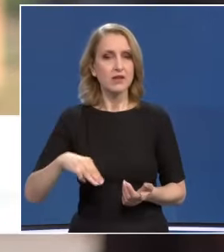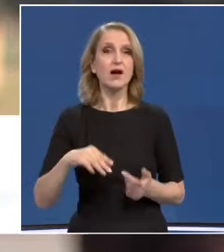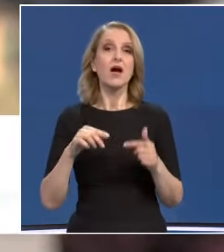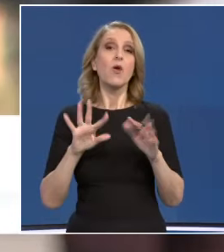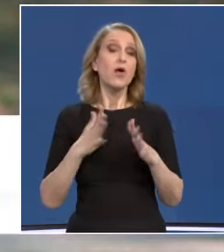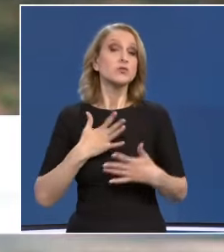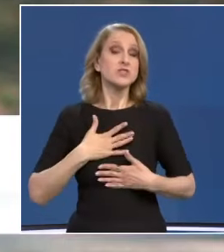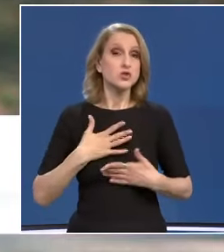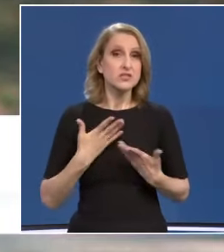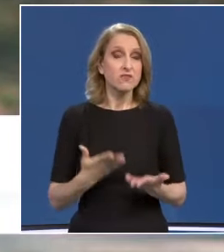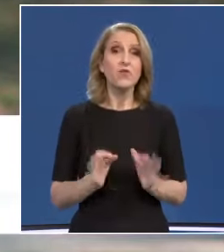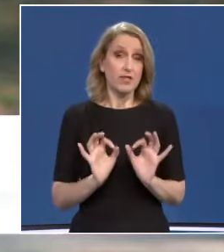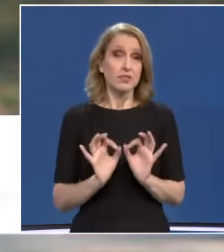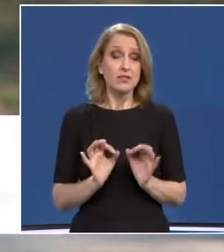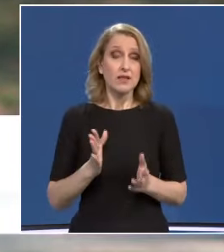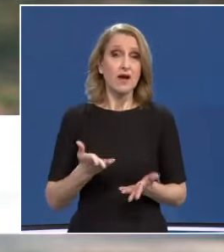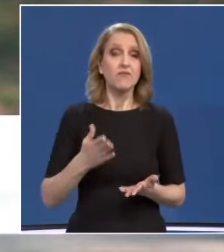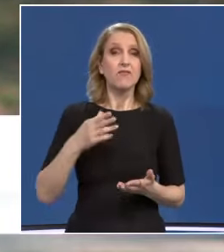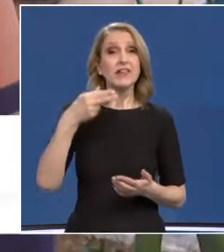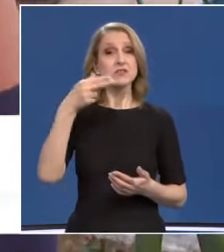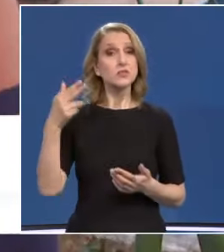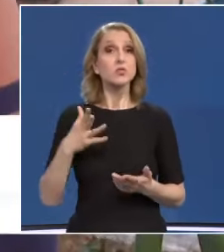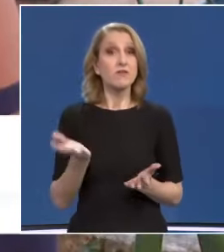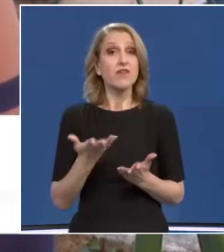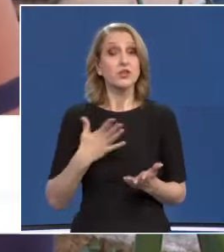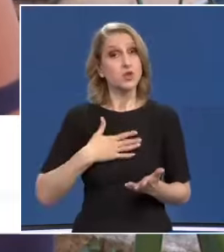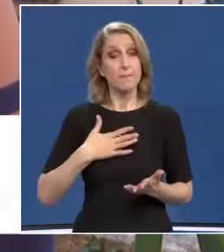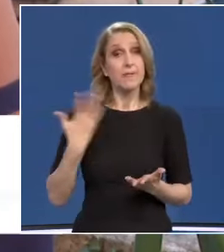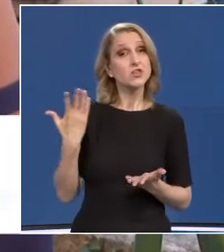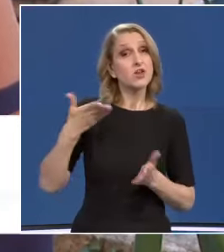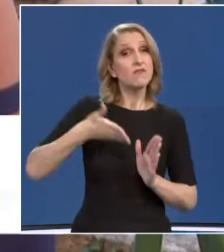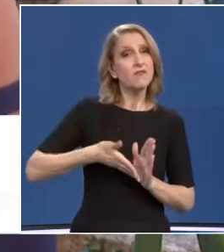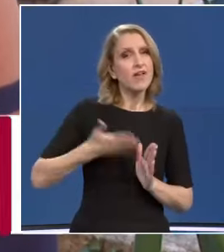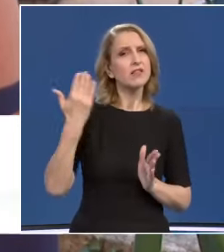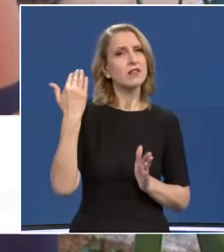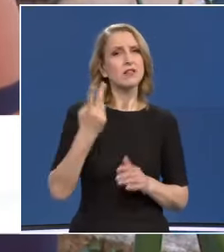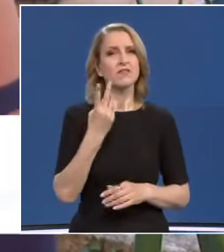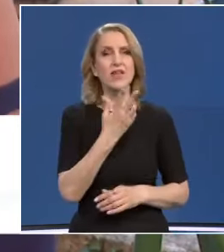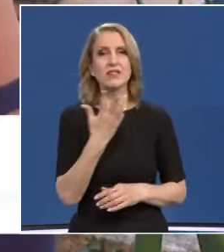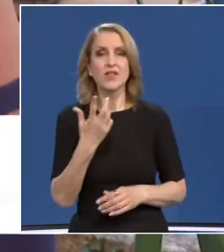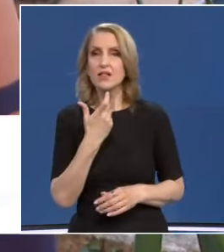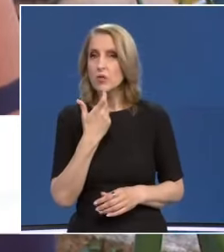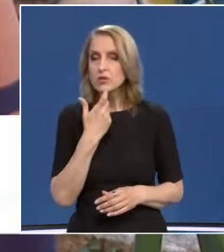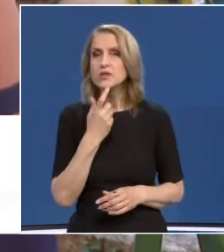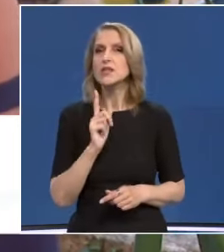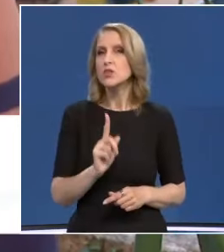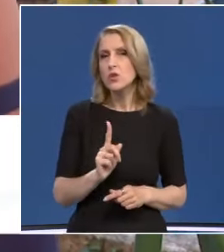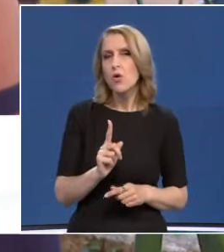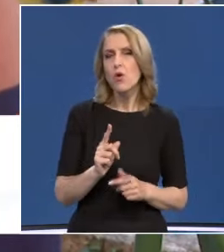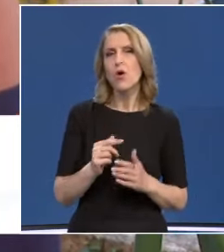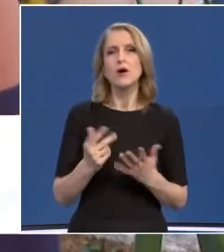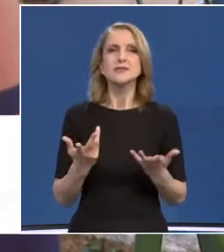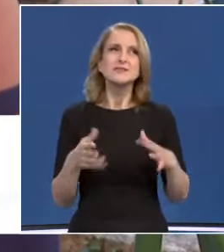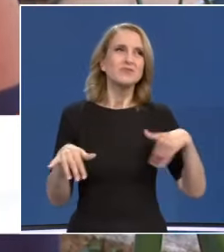не се случва. Такъв институт беше въведен в проекта за нов семейен кодекс 2009 година, но в последствие под силен